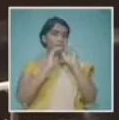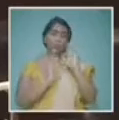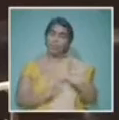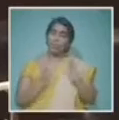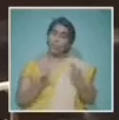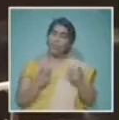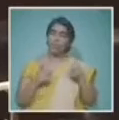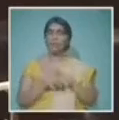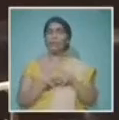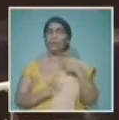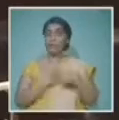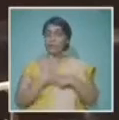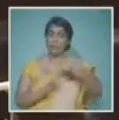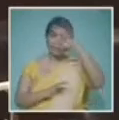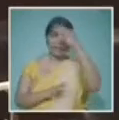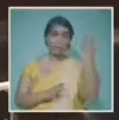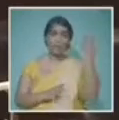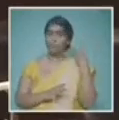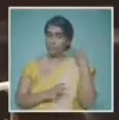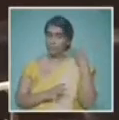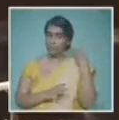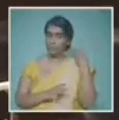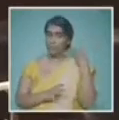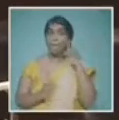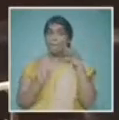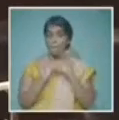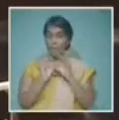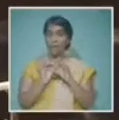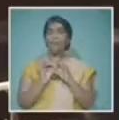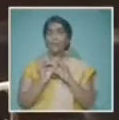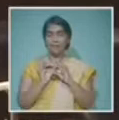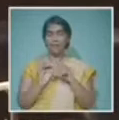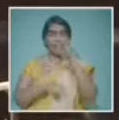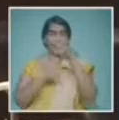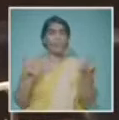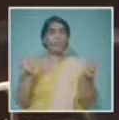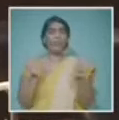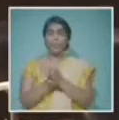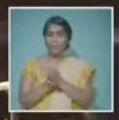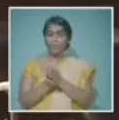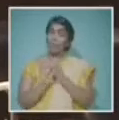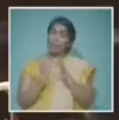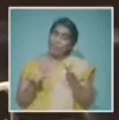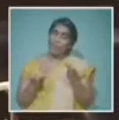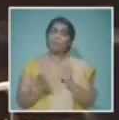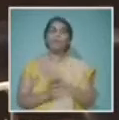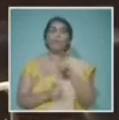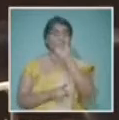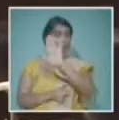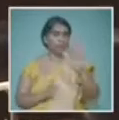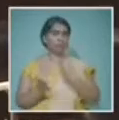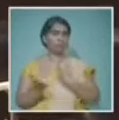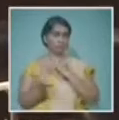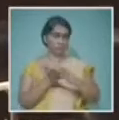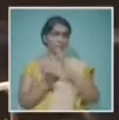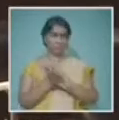හෝ අපේ රටේ සිංහල දෙමළ මුස්ලිම් බර්ගමැලේ ආදී ජන කොට්ටාස අතර සමගිය නිර්මාණය කරන්නට හෝ ඒගොල්ලන්ගේ සාධාරණ